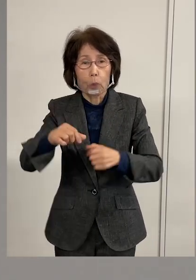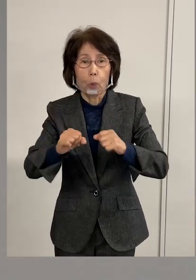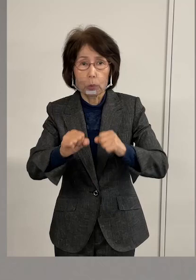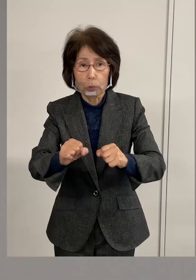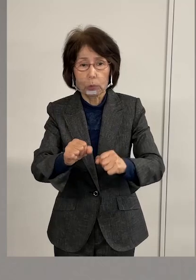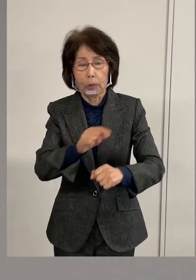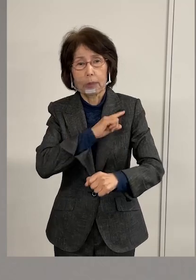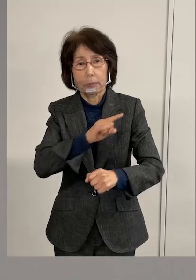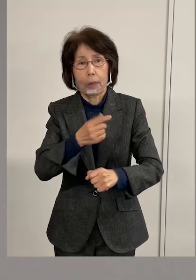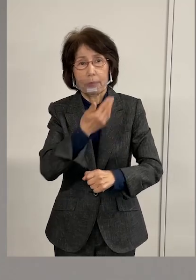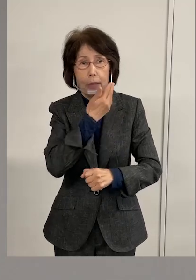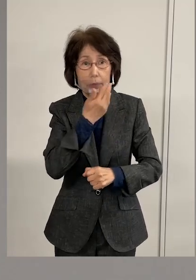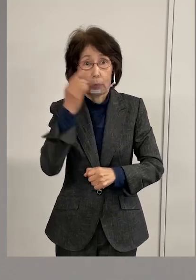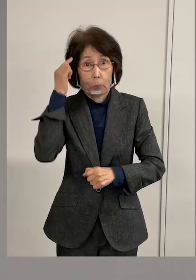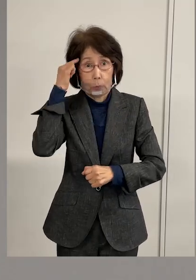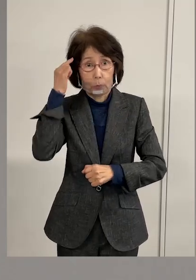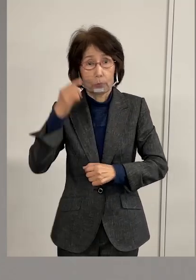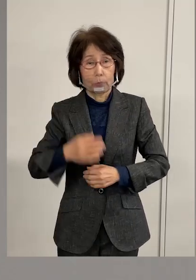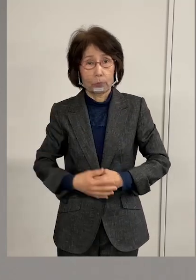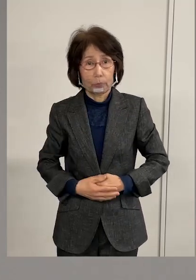なところではないかというふうに思います。